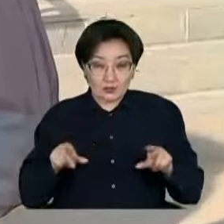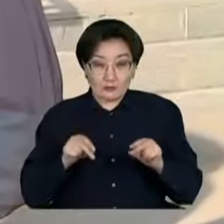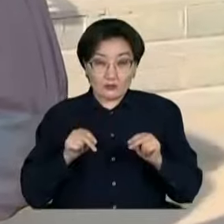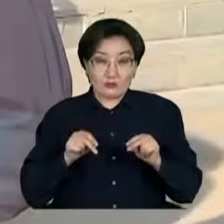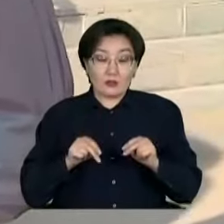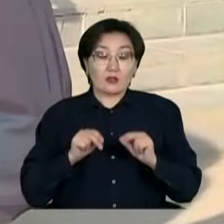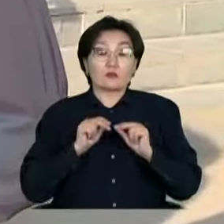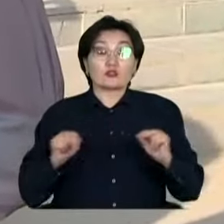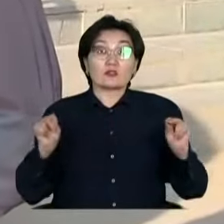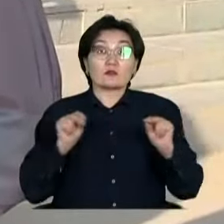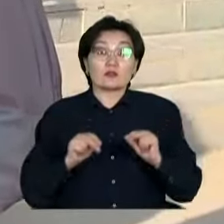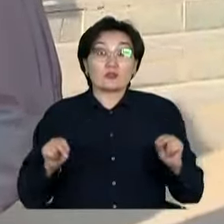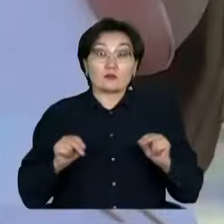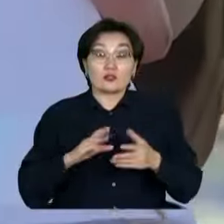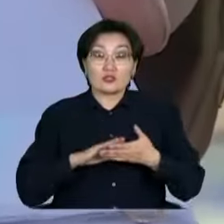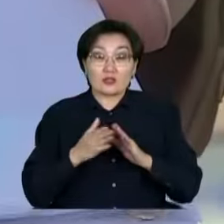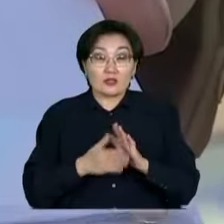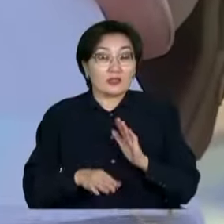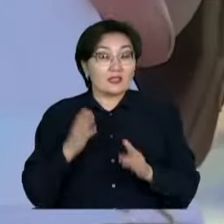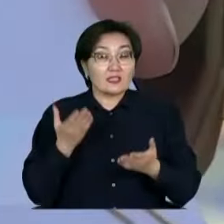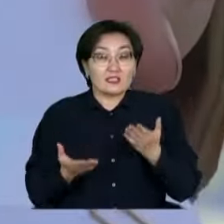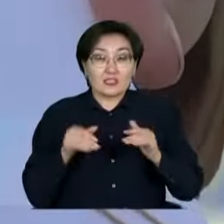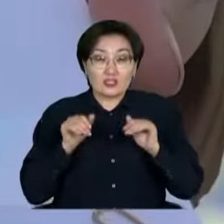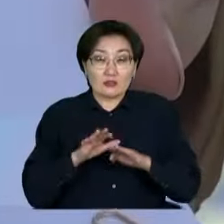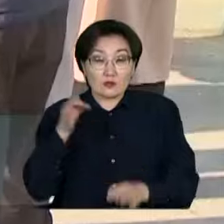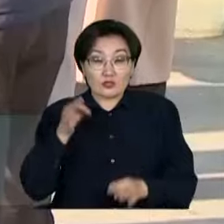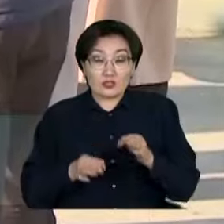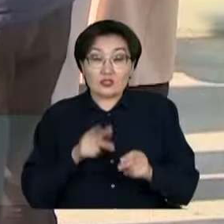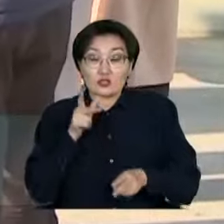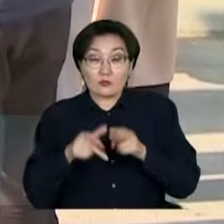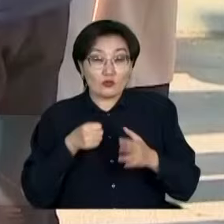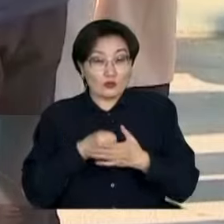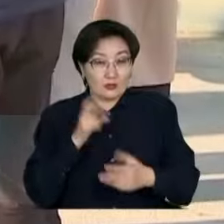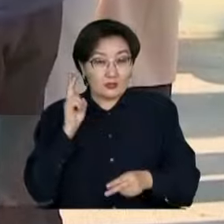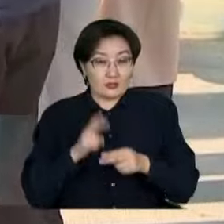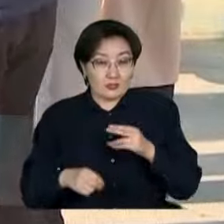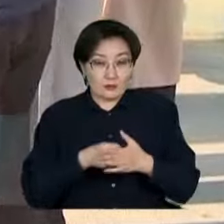Ал ұстаздар жағдай оң шешімін таппаса сотқа арызданып соңына дейін барамыз деп